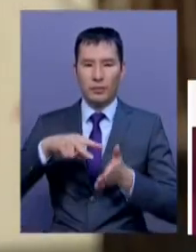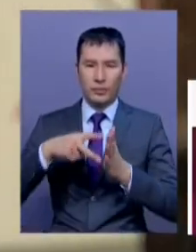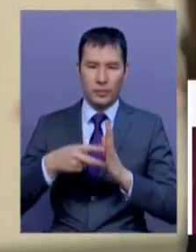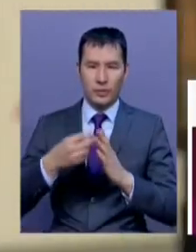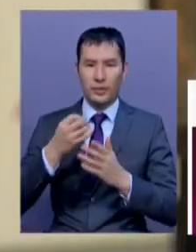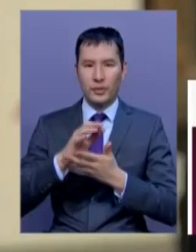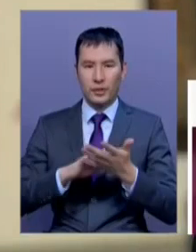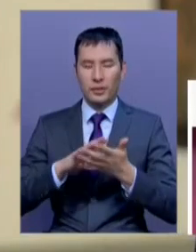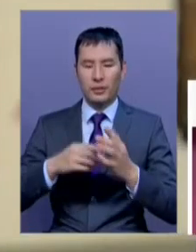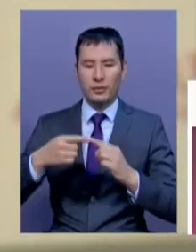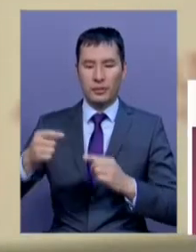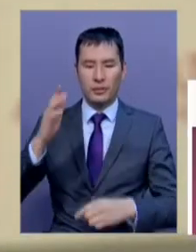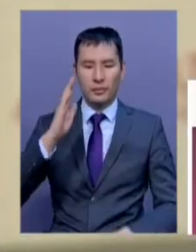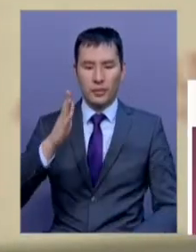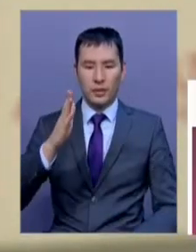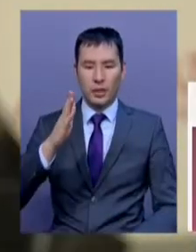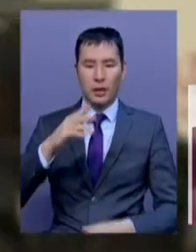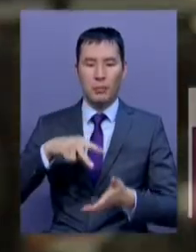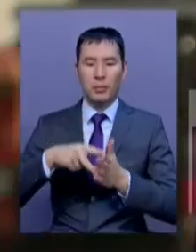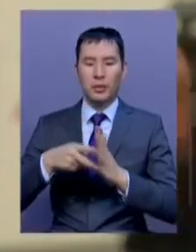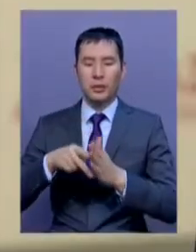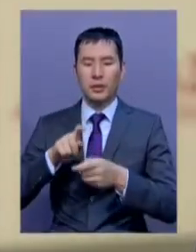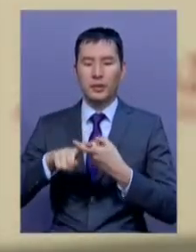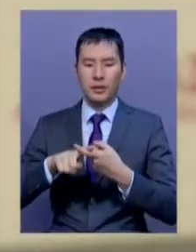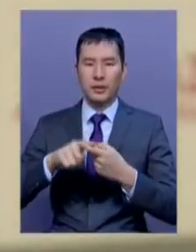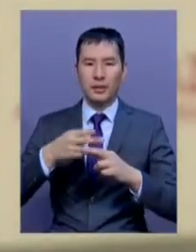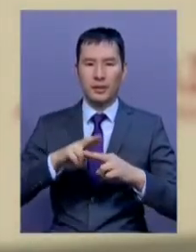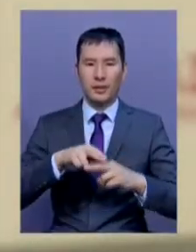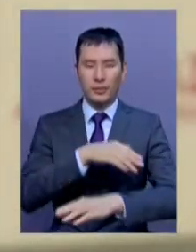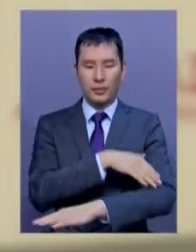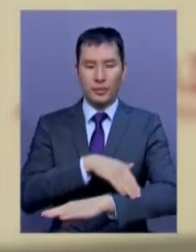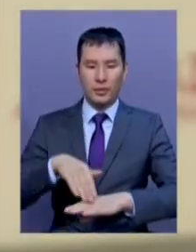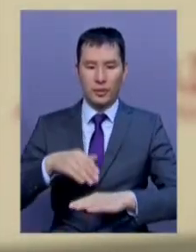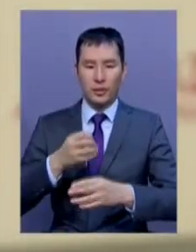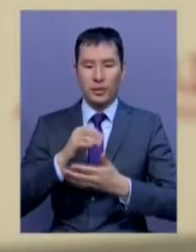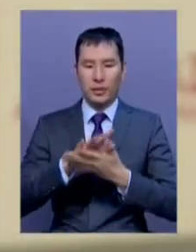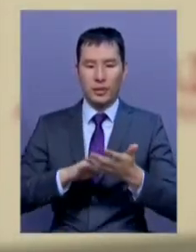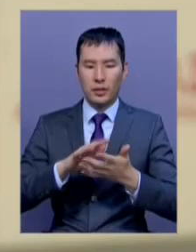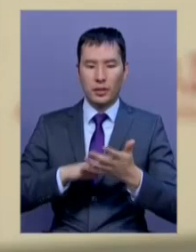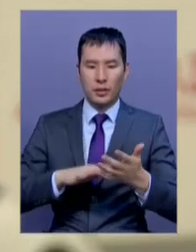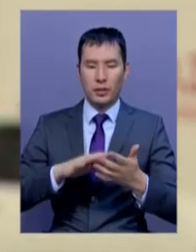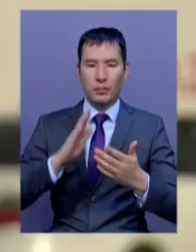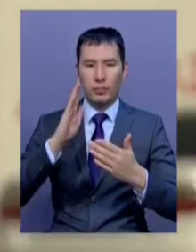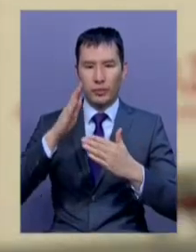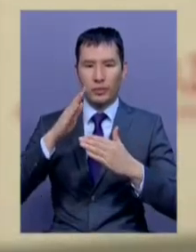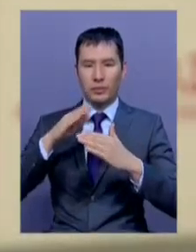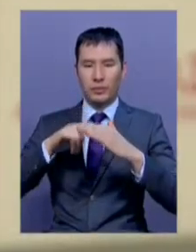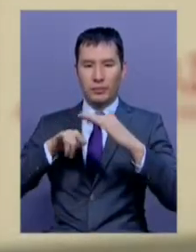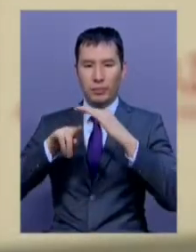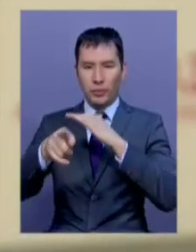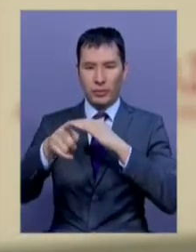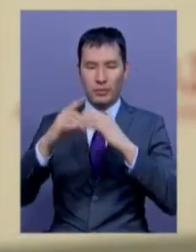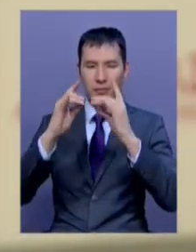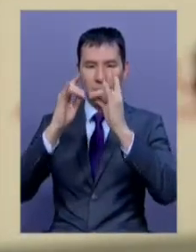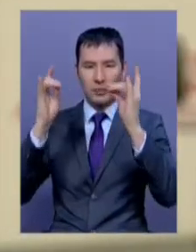жоспарланған. Жоба бойынша Бұқтырма көшесі арқылы туннель салу және Құлжа